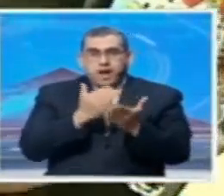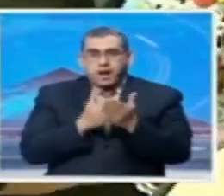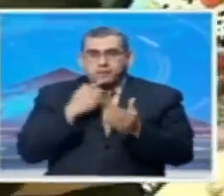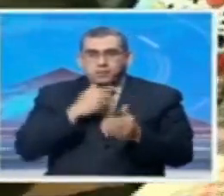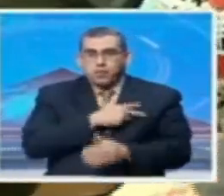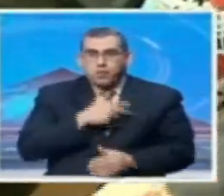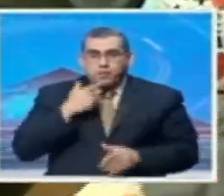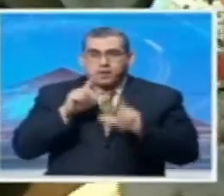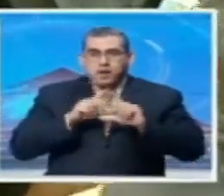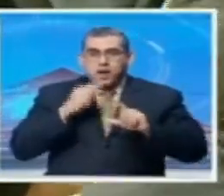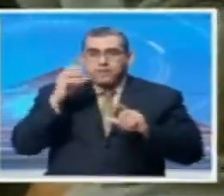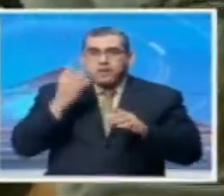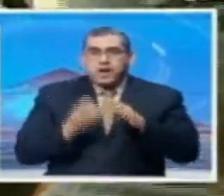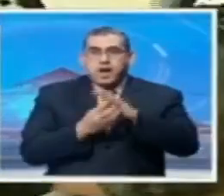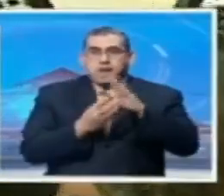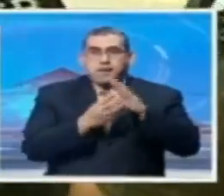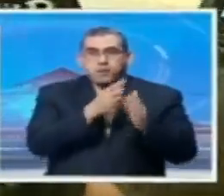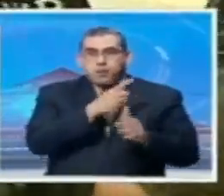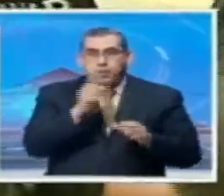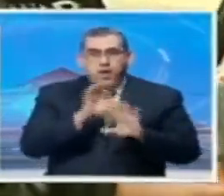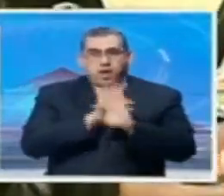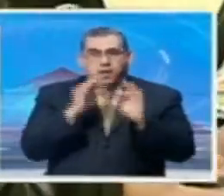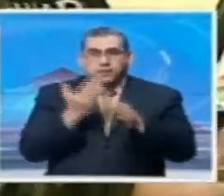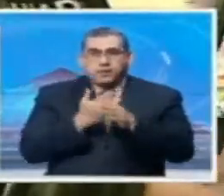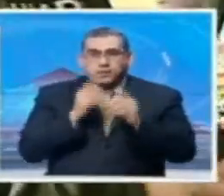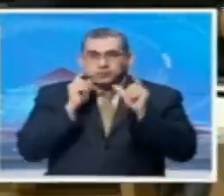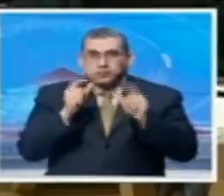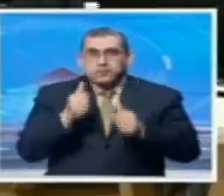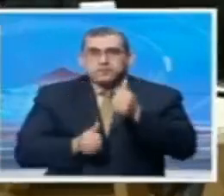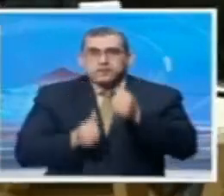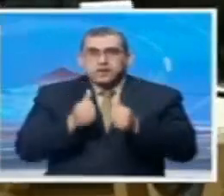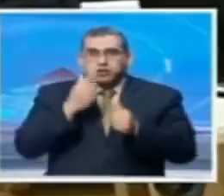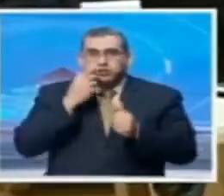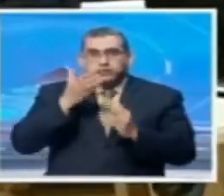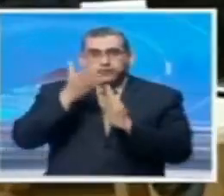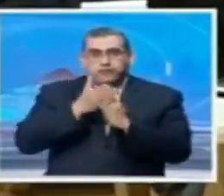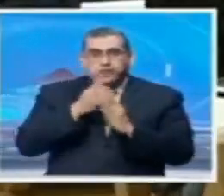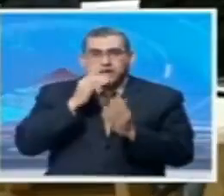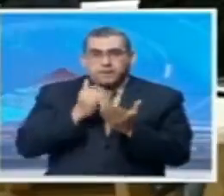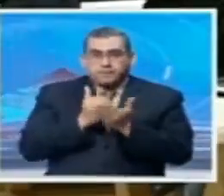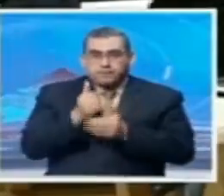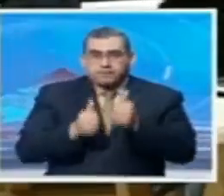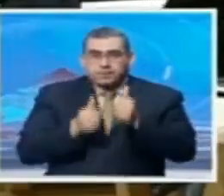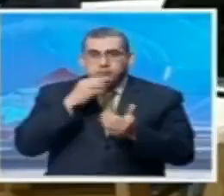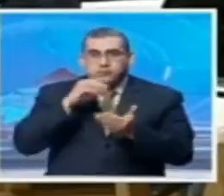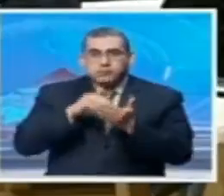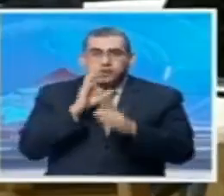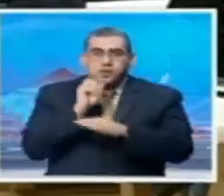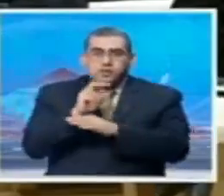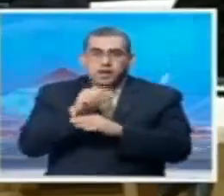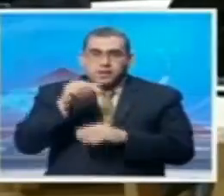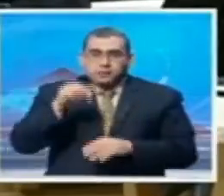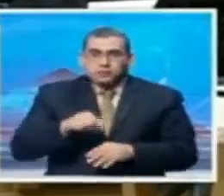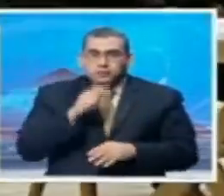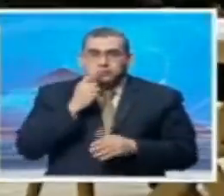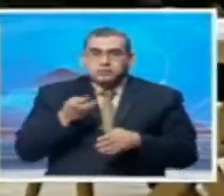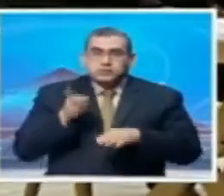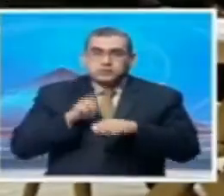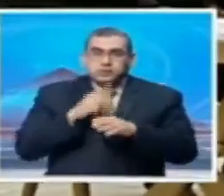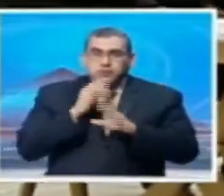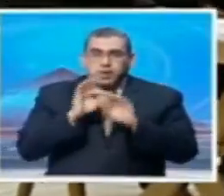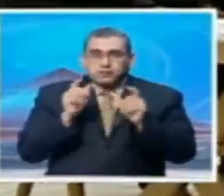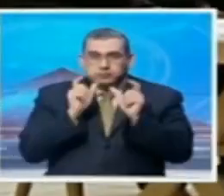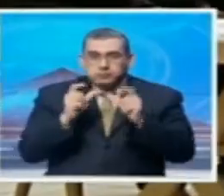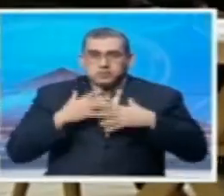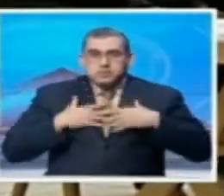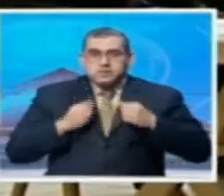اتخذتها الجامعات كافه لضمان حسن سير امتحانات الفصل الدراسي الاول والعمليه التعليميه، اضافه الى حمايه